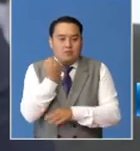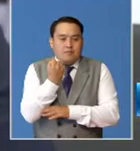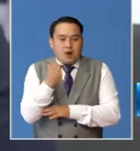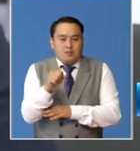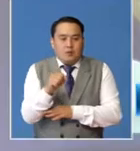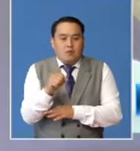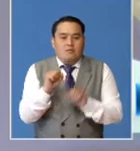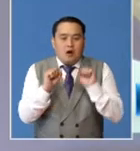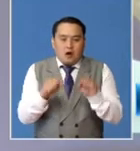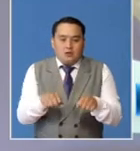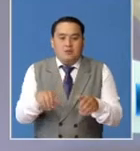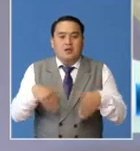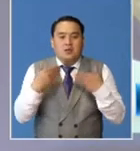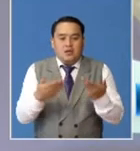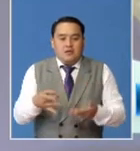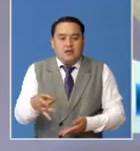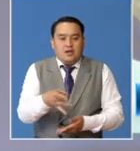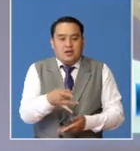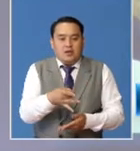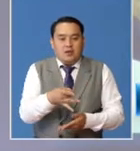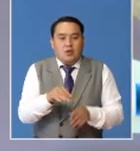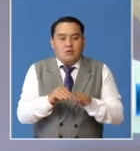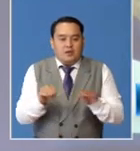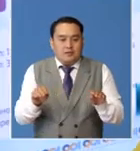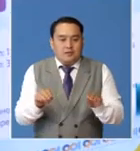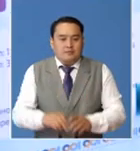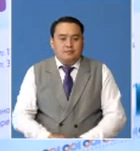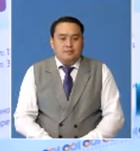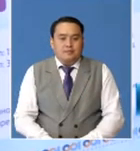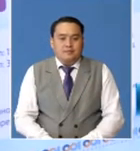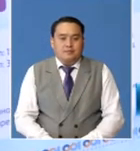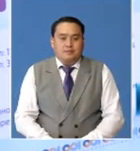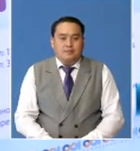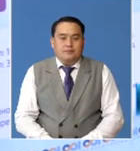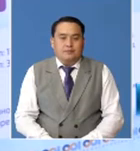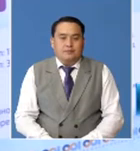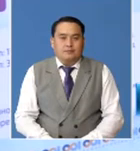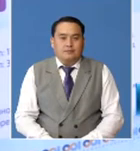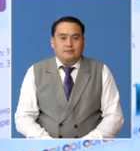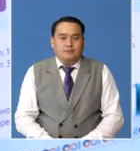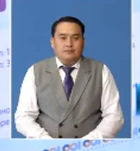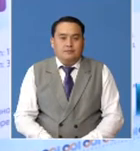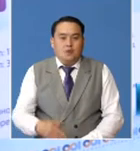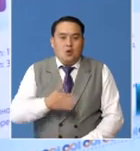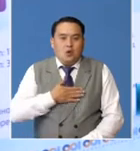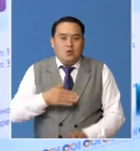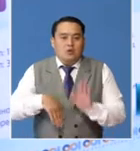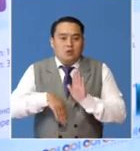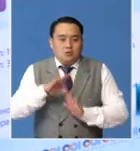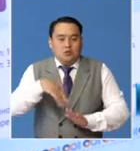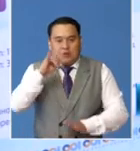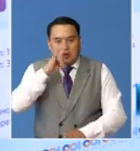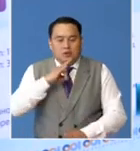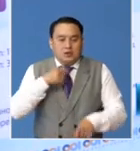победитель получит возможность представлять регион на республиканском уровне. По ЛТК у нас очень хорошие изменения, да, лучший товар